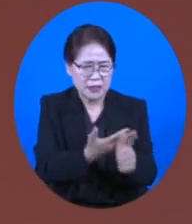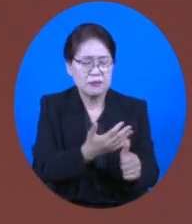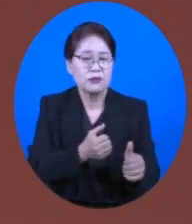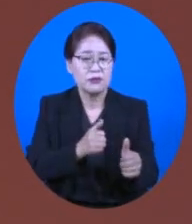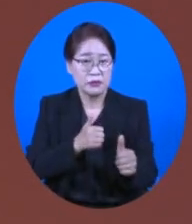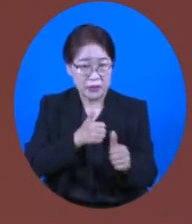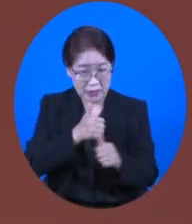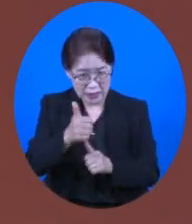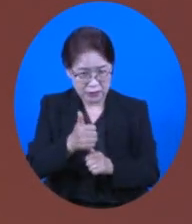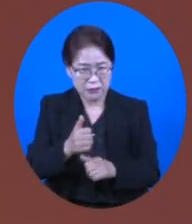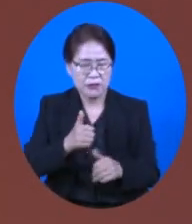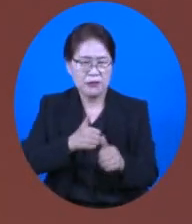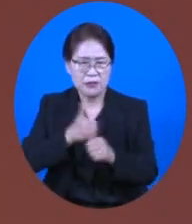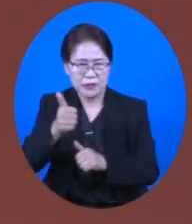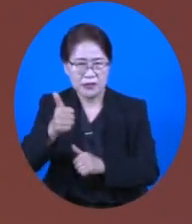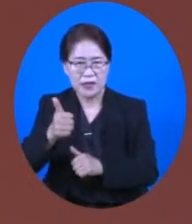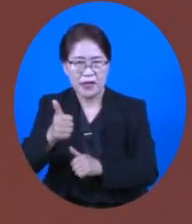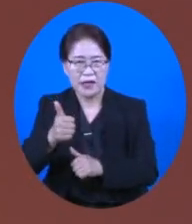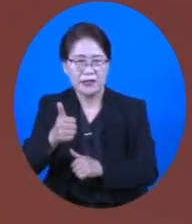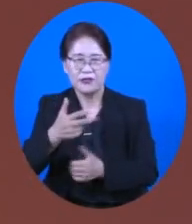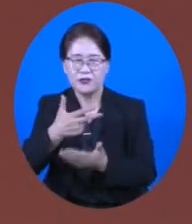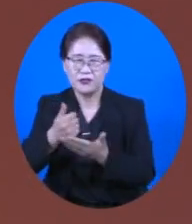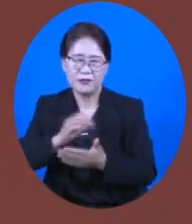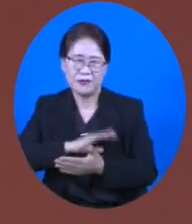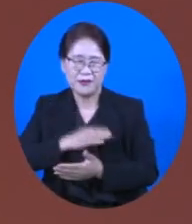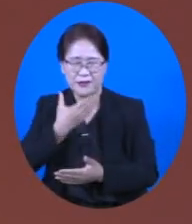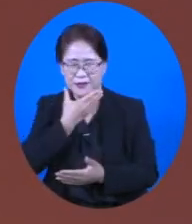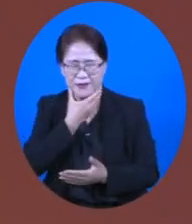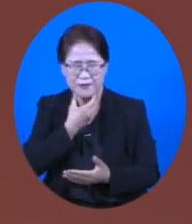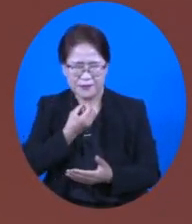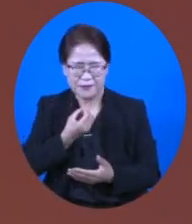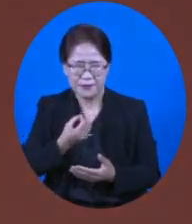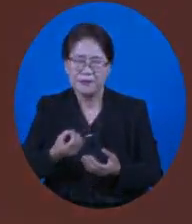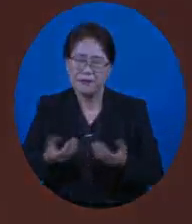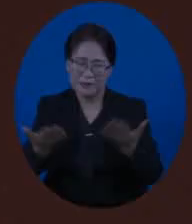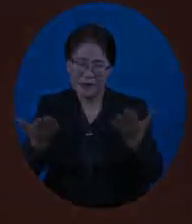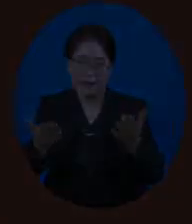참소를 이겨내고 승리할 수 있기를 주님의 이름으로 축원합니다.